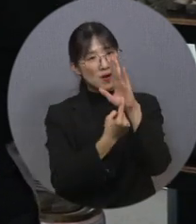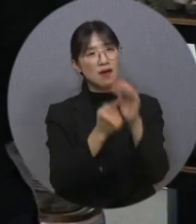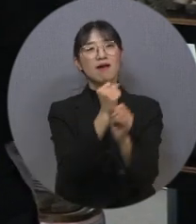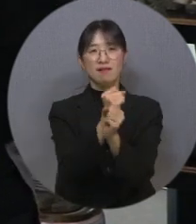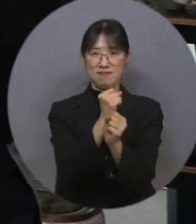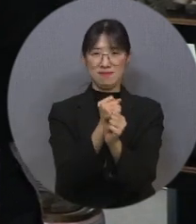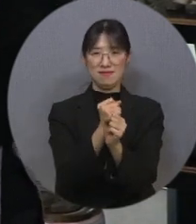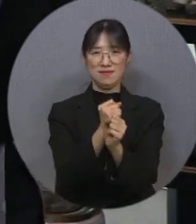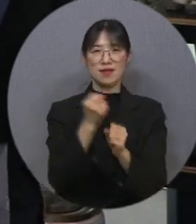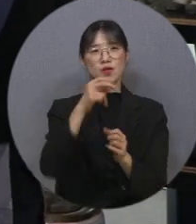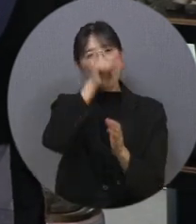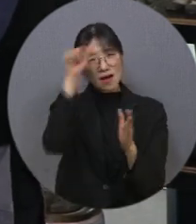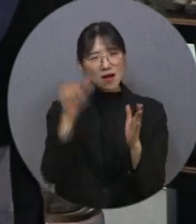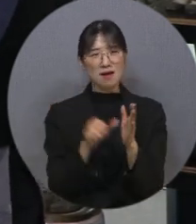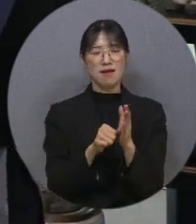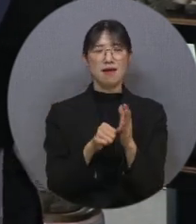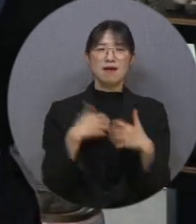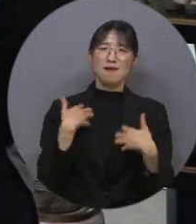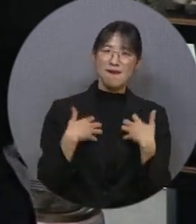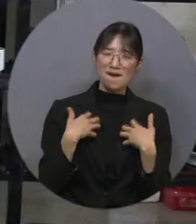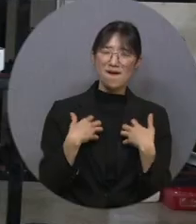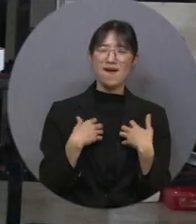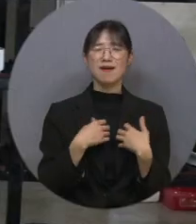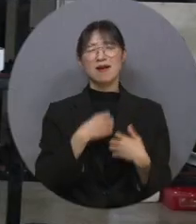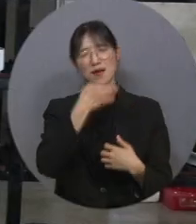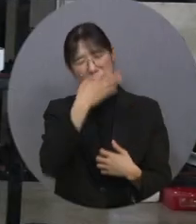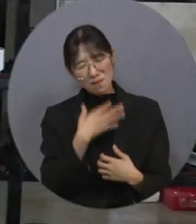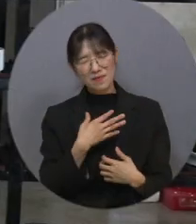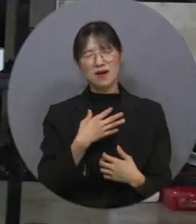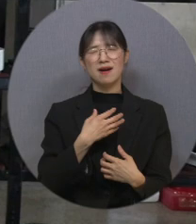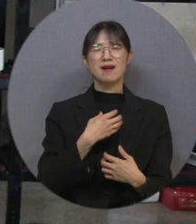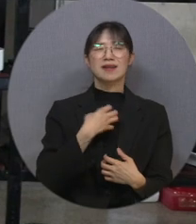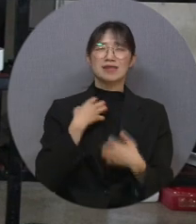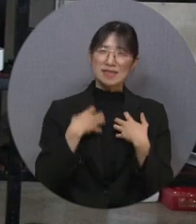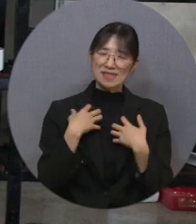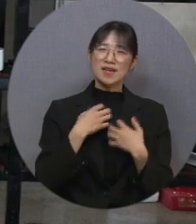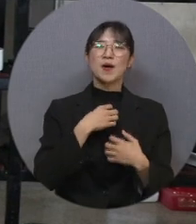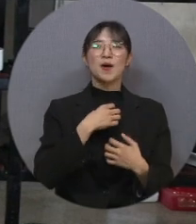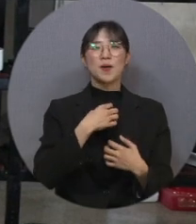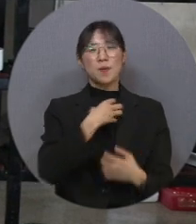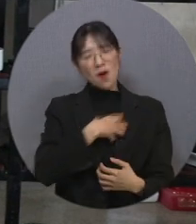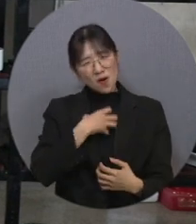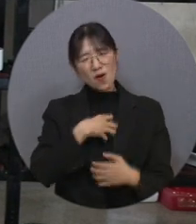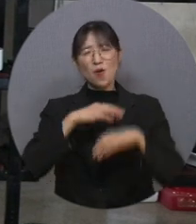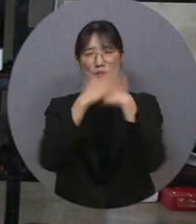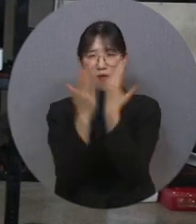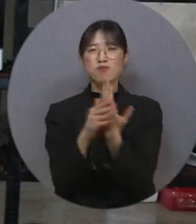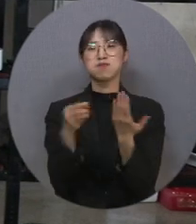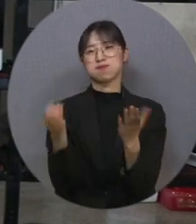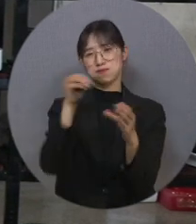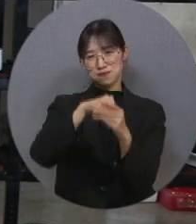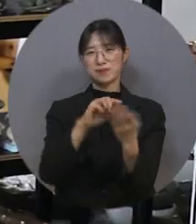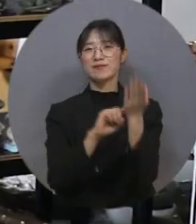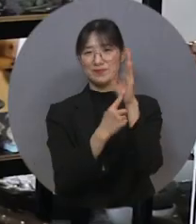만들어지며 삶의 희노애락이 고스란히 토우를 통해 나타납니다.